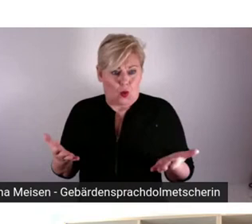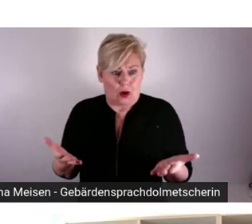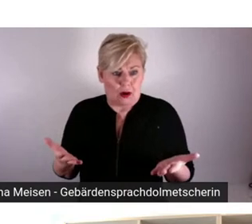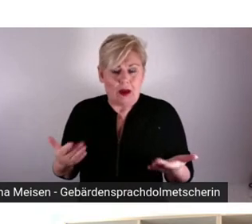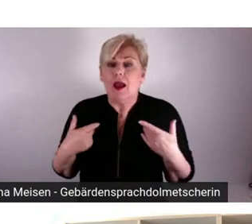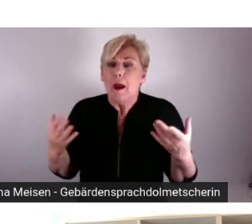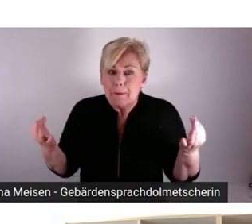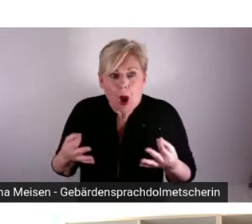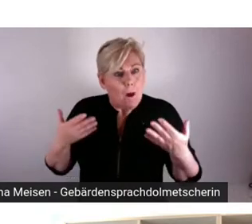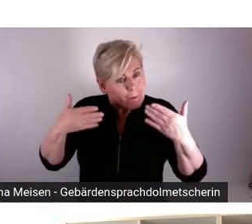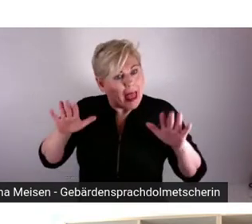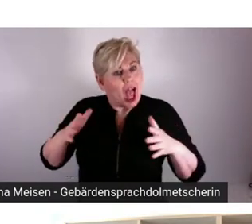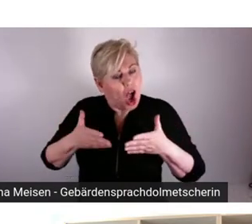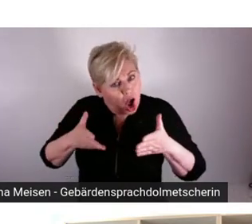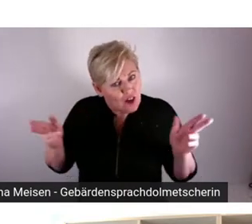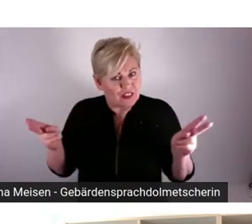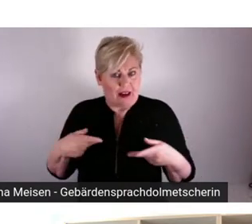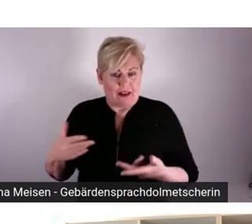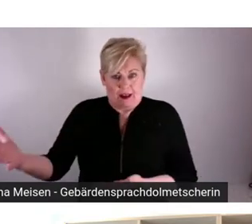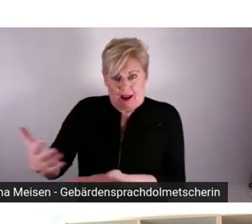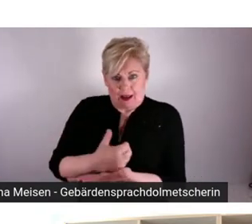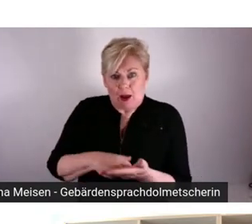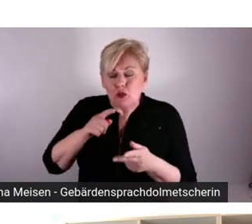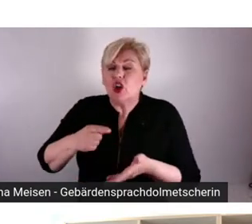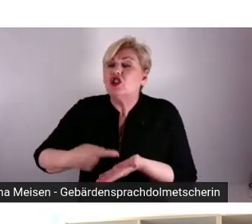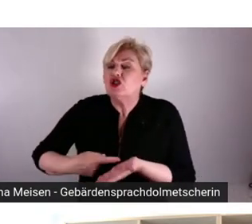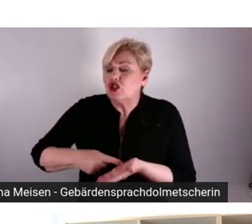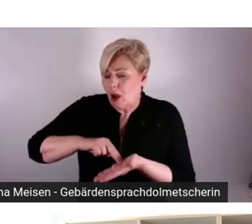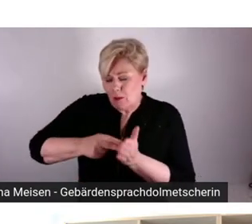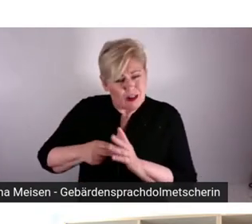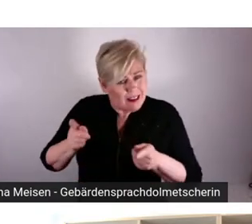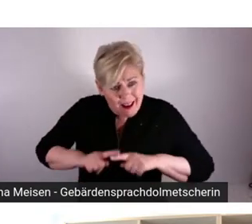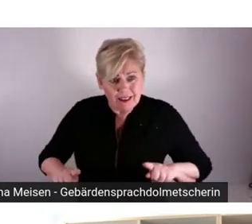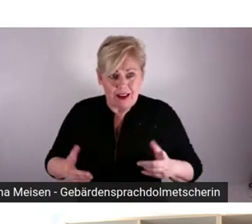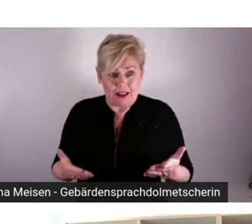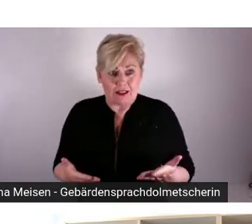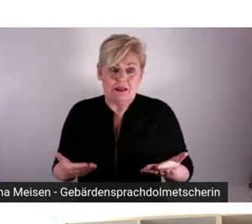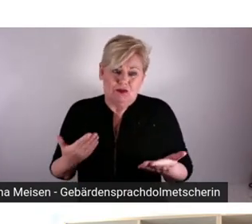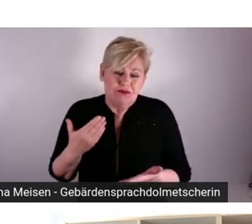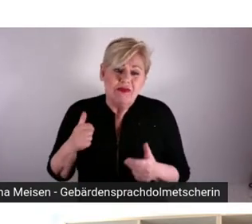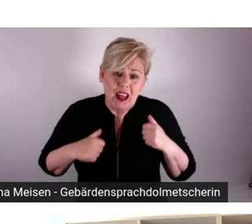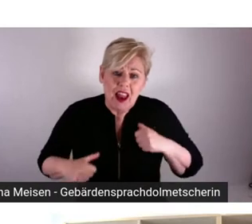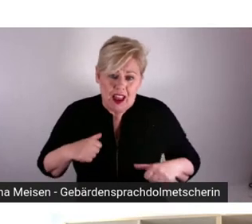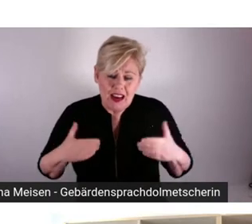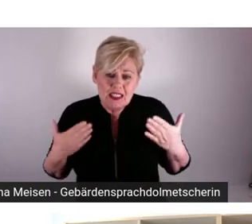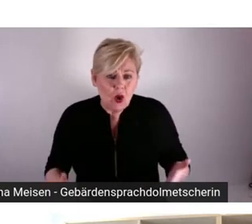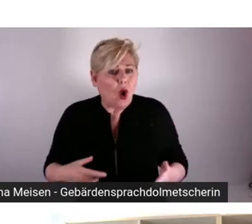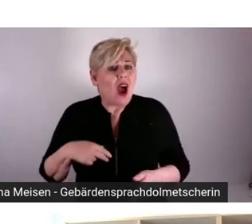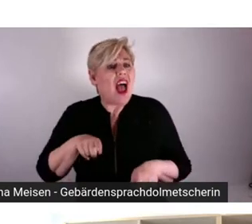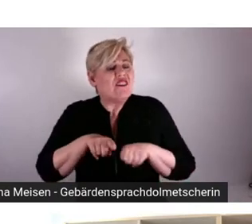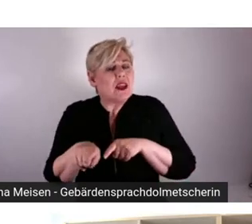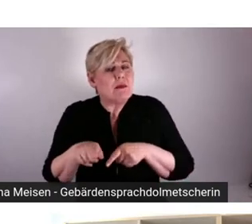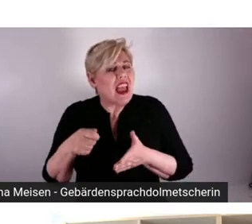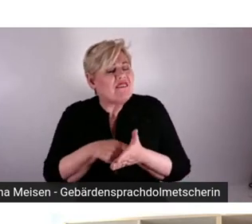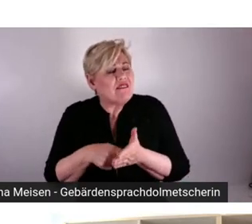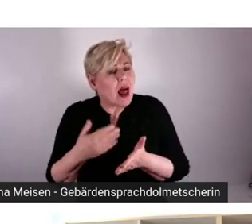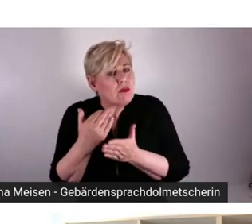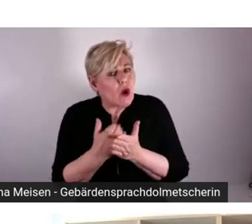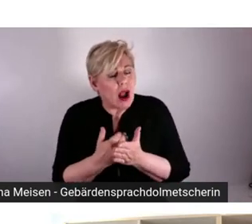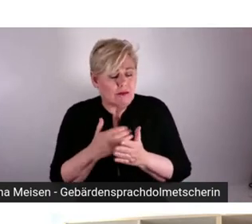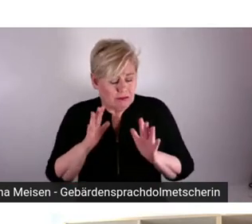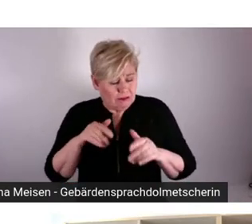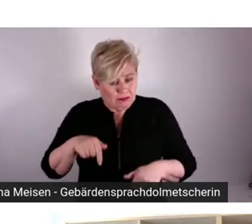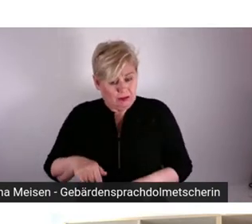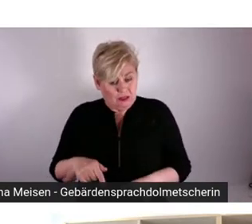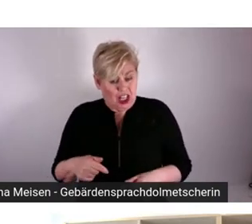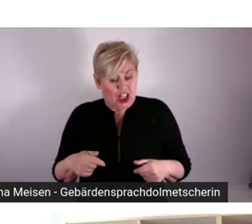mehr öffentliche Einnahmen und eine andere Steuerpolitik. Und nun ist es leider so, dass das FDP-Wahlprogramm den Staat etwa 90 Milliarden